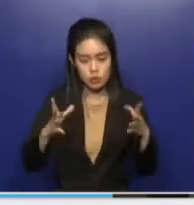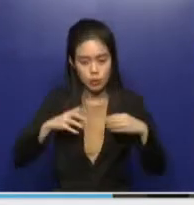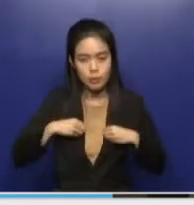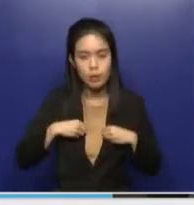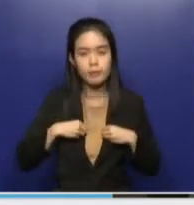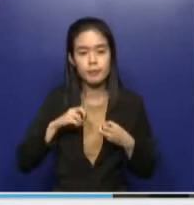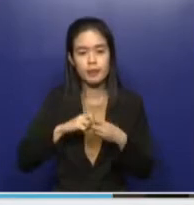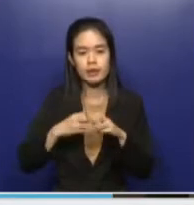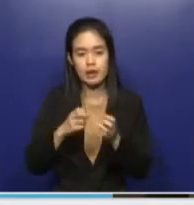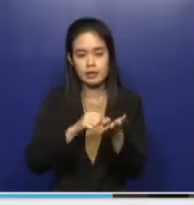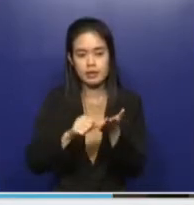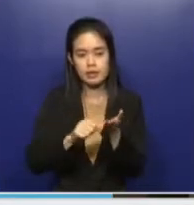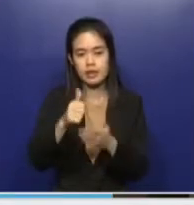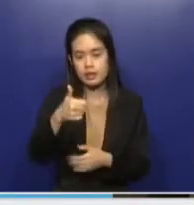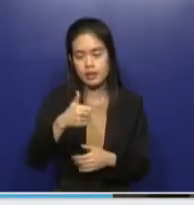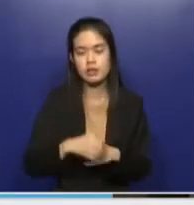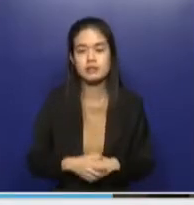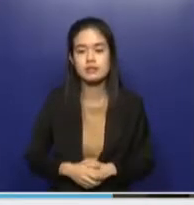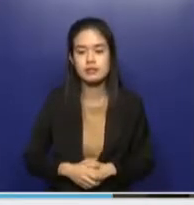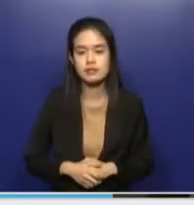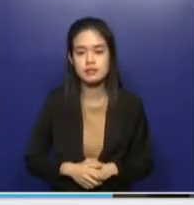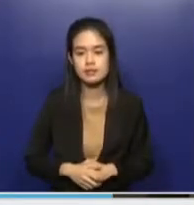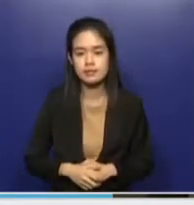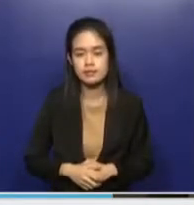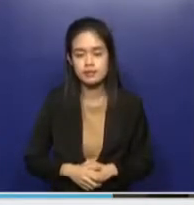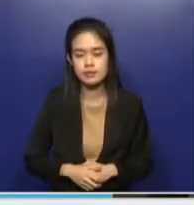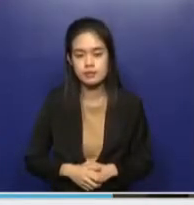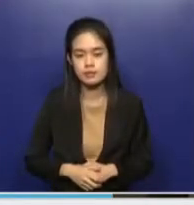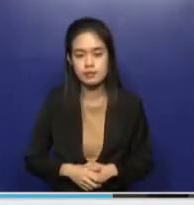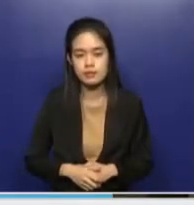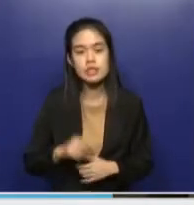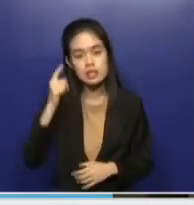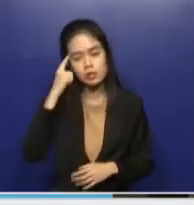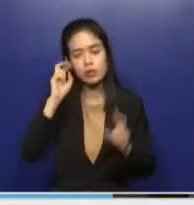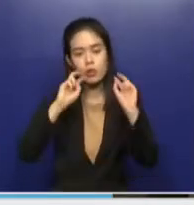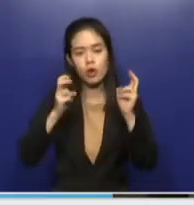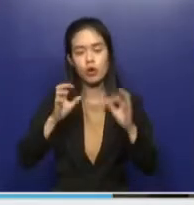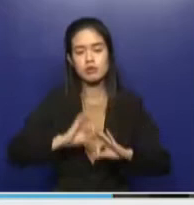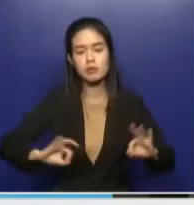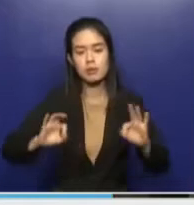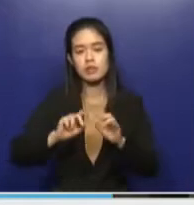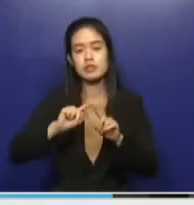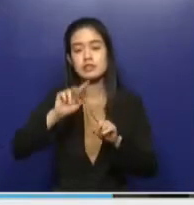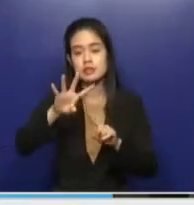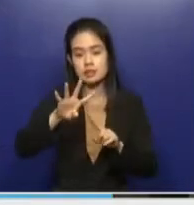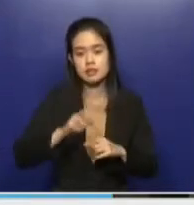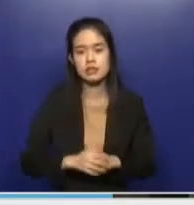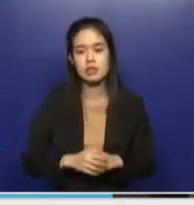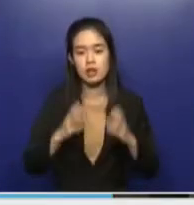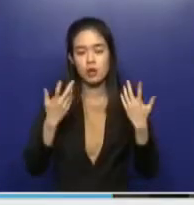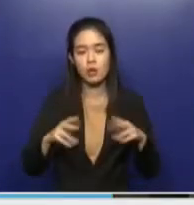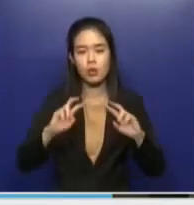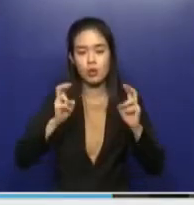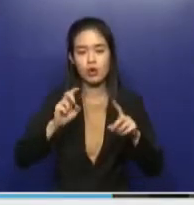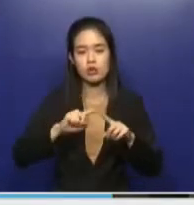แก้ไขปัญหาเหล่านั้นหรือไม่อย่างไรครับท่านประธานนั่นเป็นประเด็นที่4ครับประเด็นที่5ครับท่านประธ